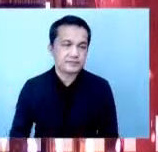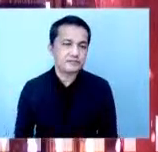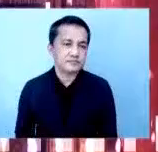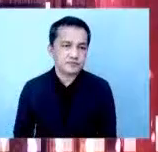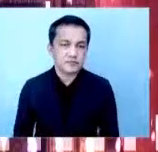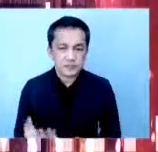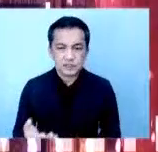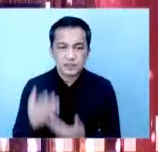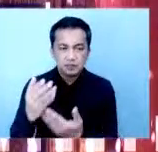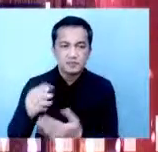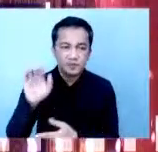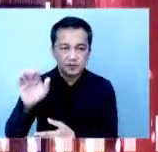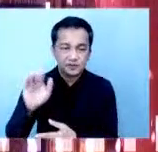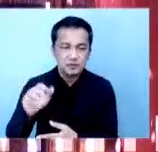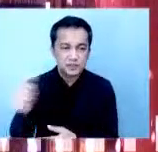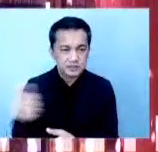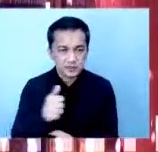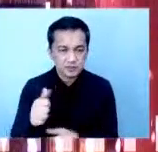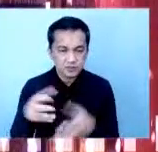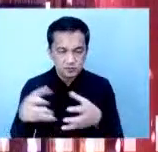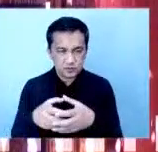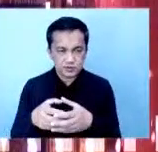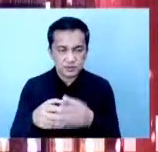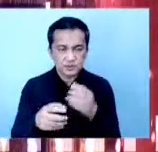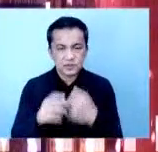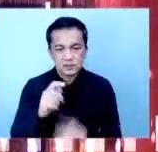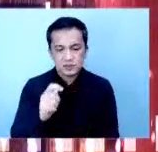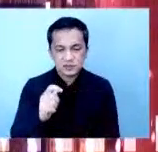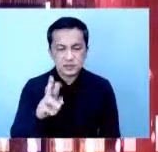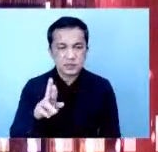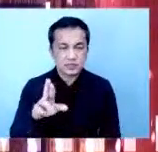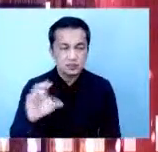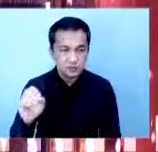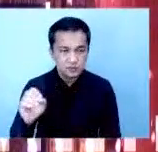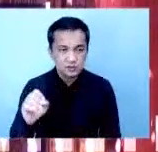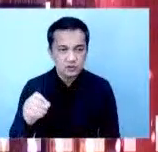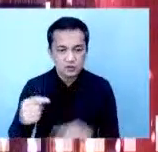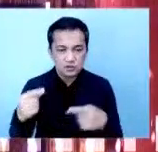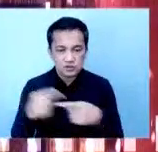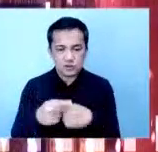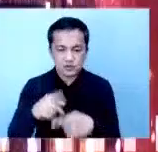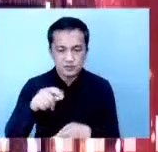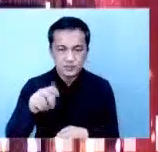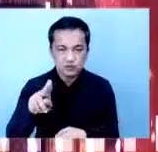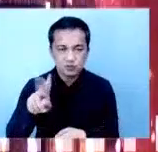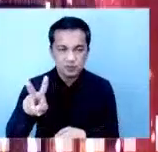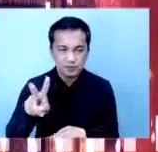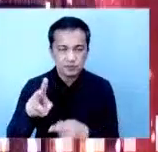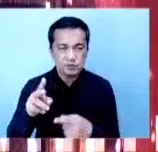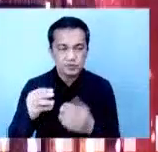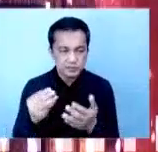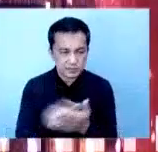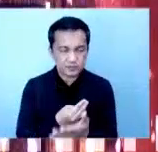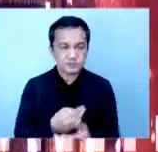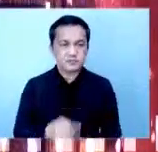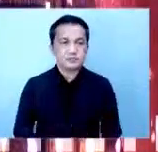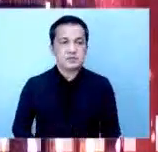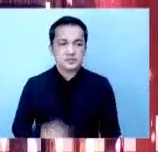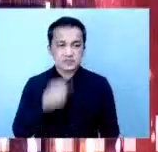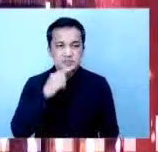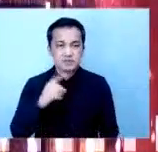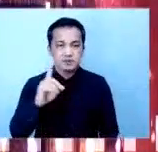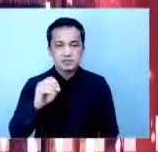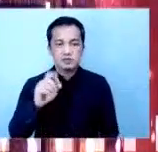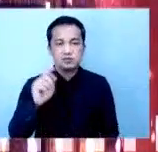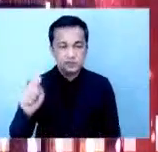ng petisyon ng mga transport crew para sa temporary restraining order kontra PUV modernization. Pero giit ng Department of